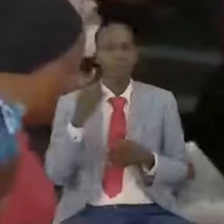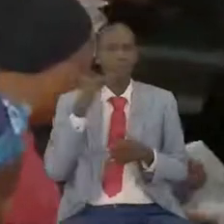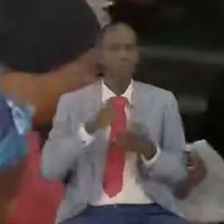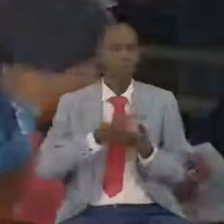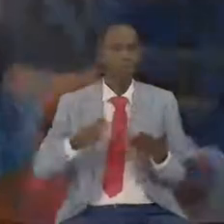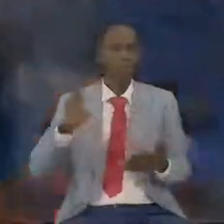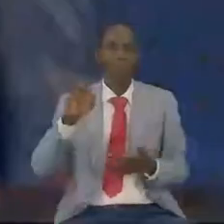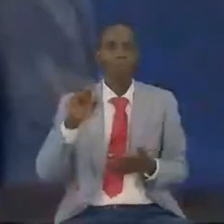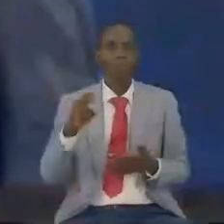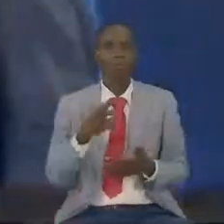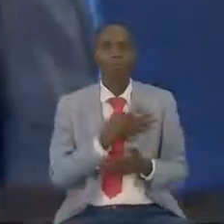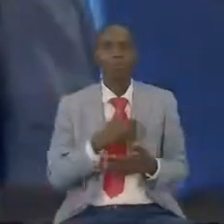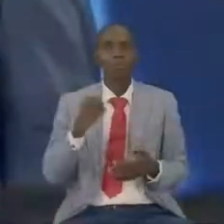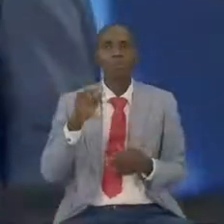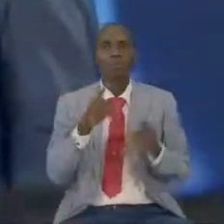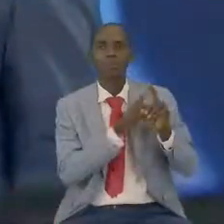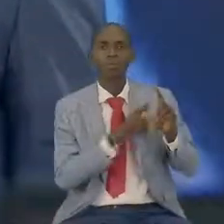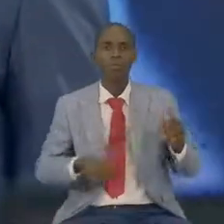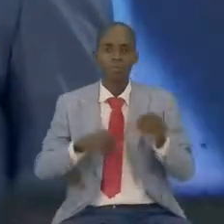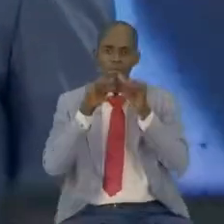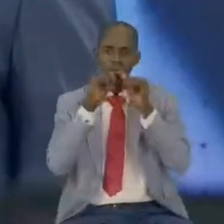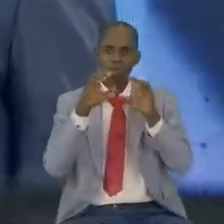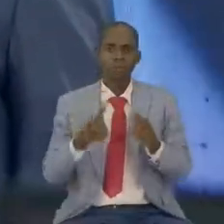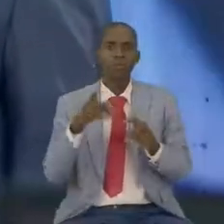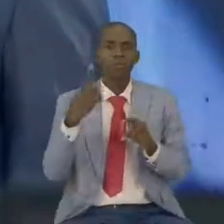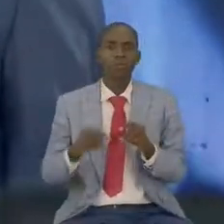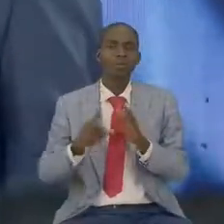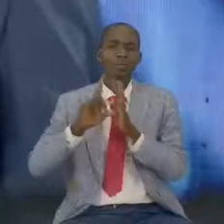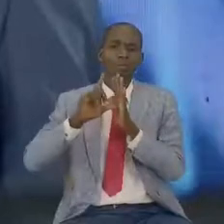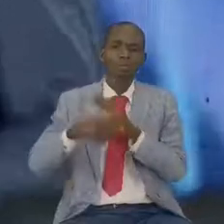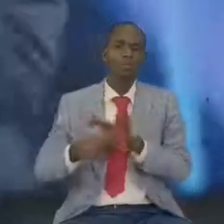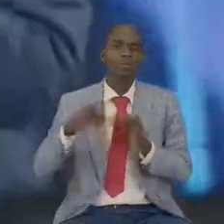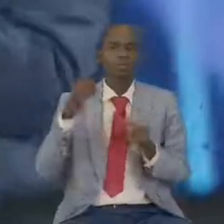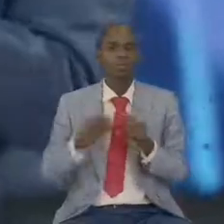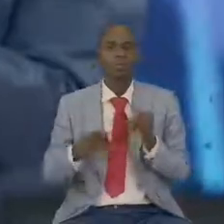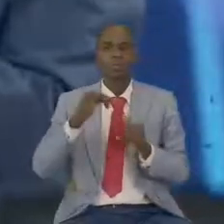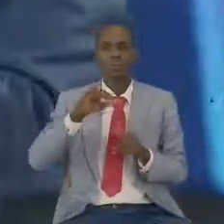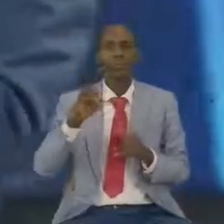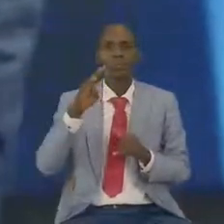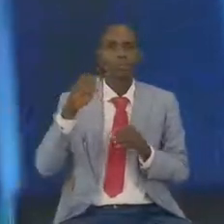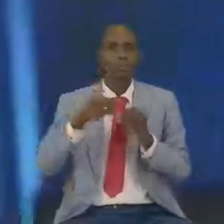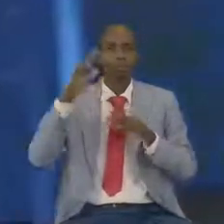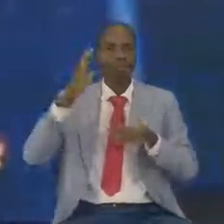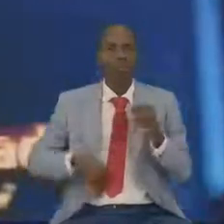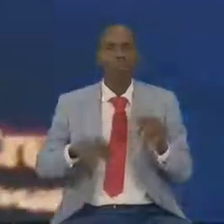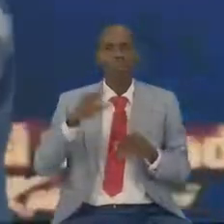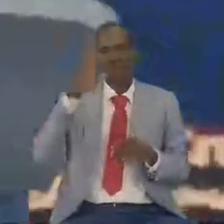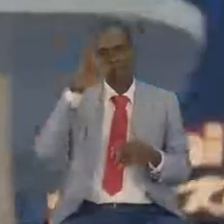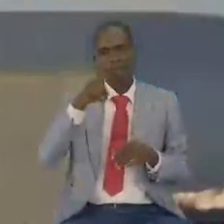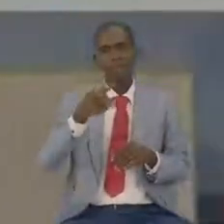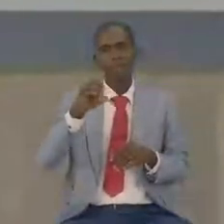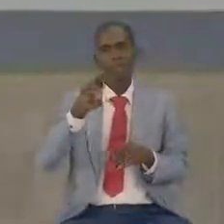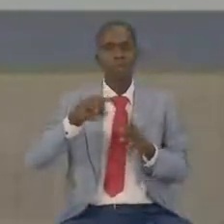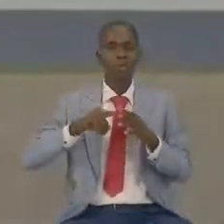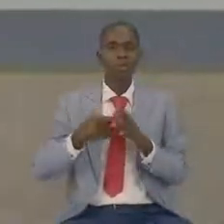Verset 12. Pendant ces dernières années, Job reçut de l'Éternel plus de bénédictions qu'il n'en avait reçues